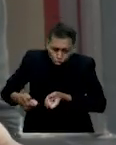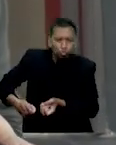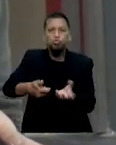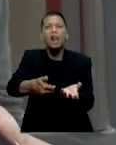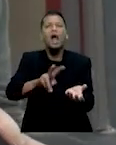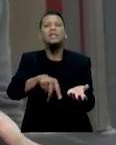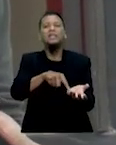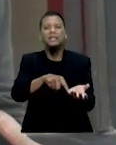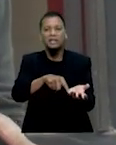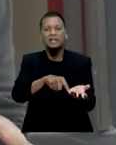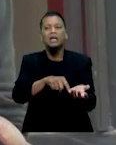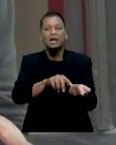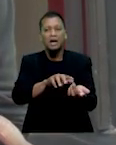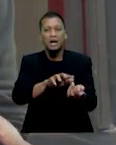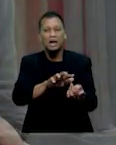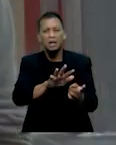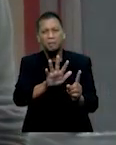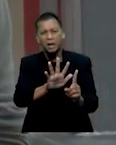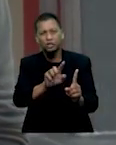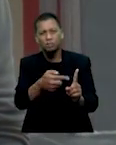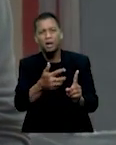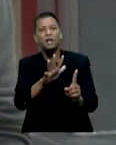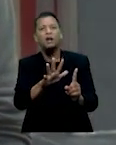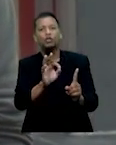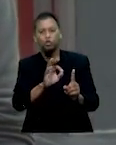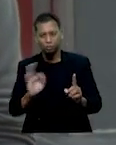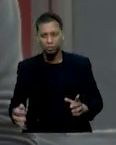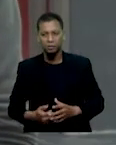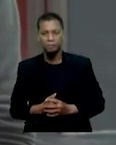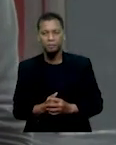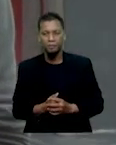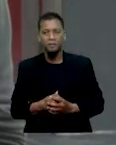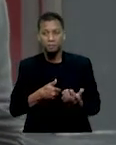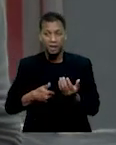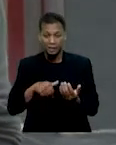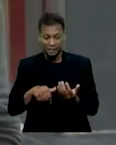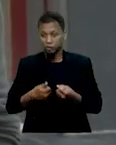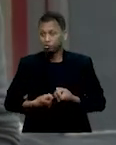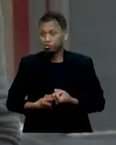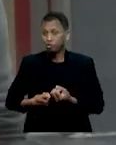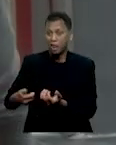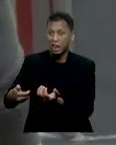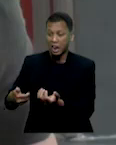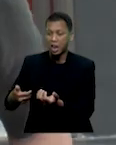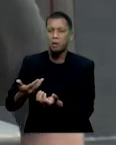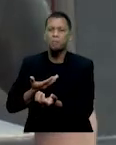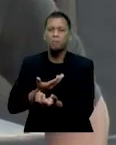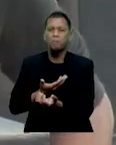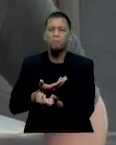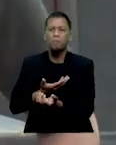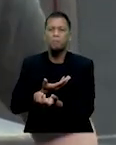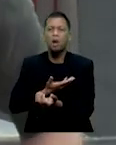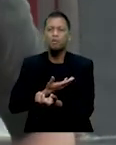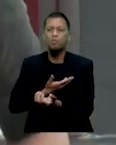sebesar 15.500. Dalam hal ini bayi yang dijual itu mau diadopsi sama